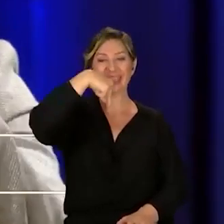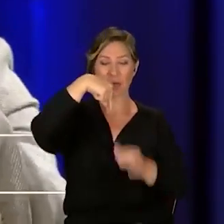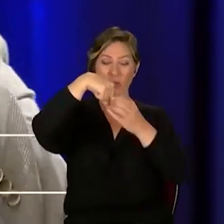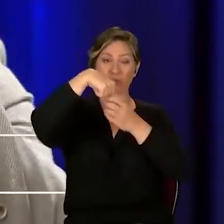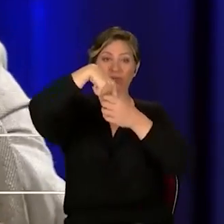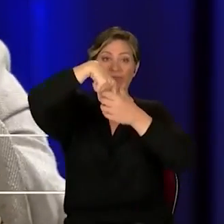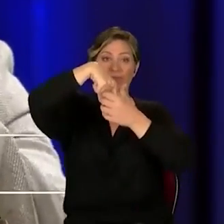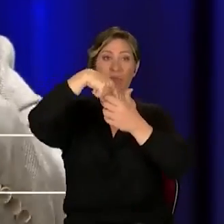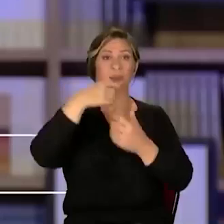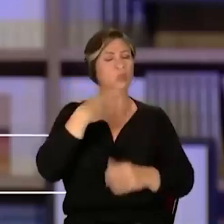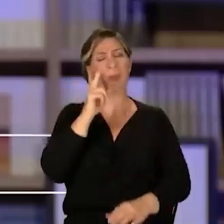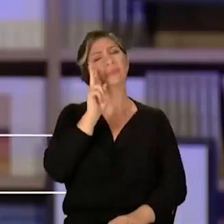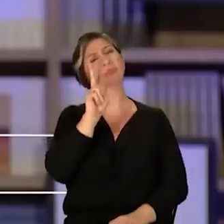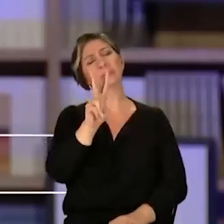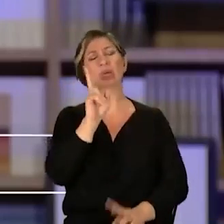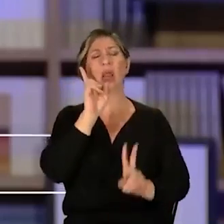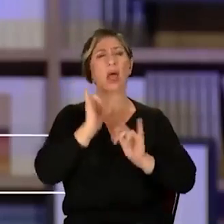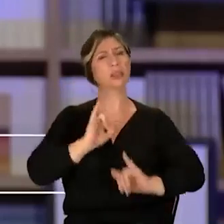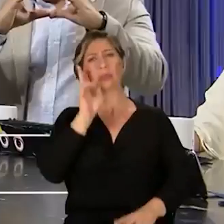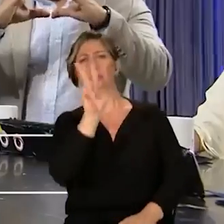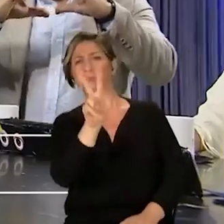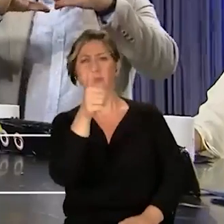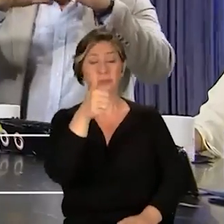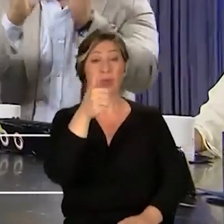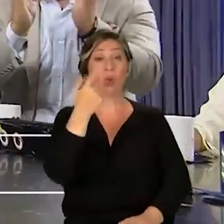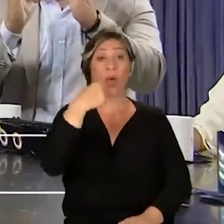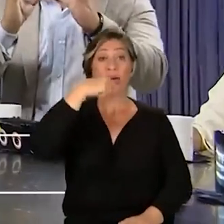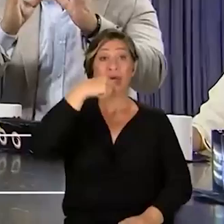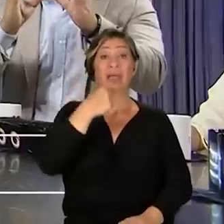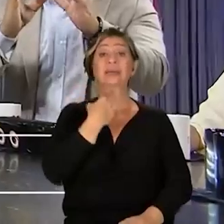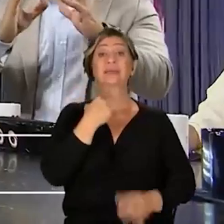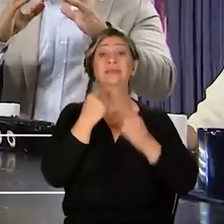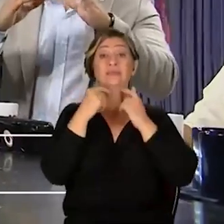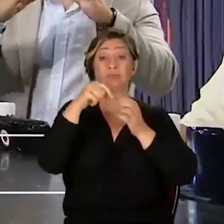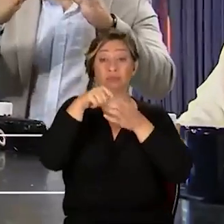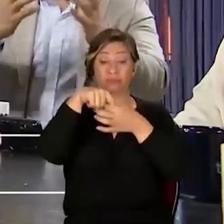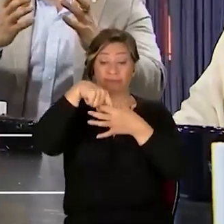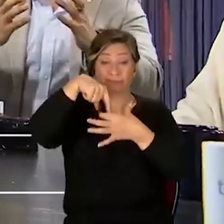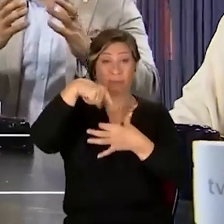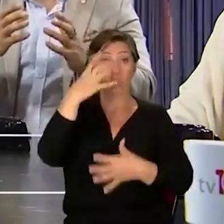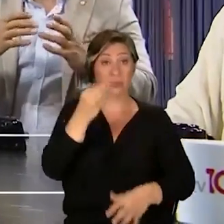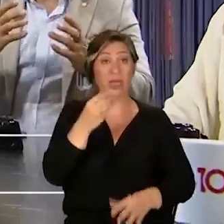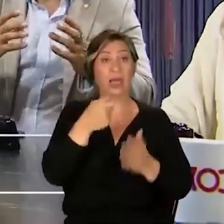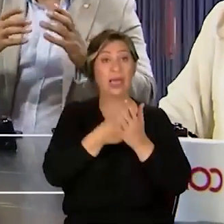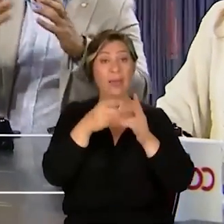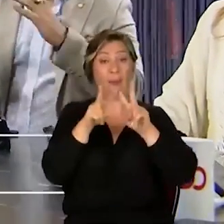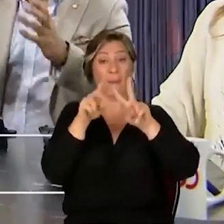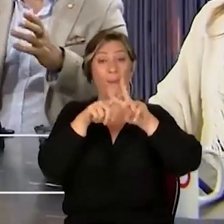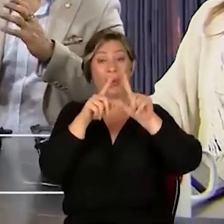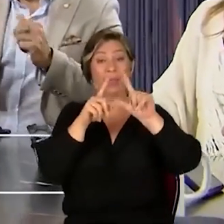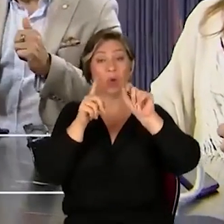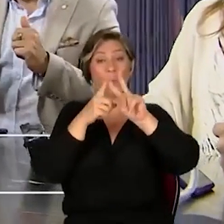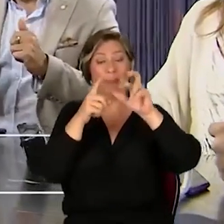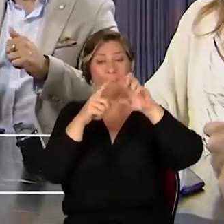zaman biz o küçük dilin arkasını çok rahatlıkla görürüz. Eğer orayı göremiyorsanız, buna işte tıpça adı malonpati bir